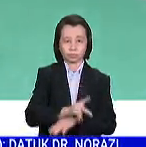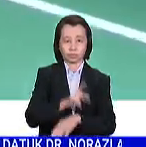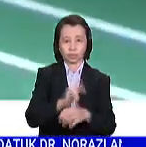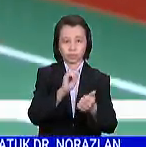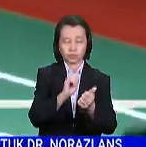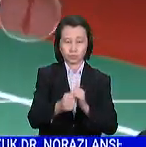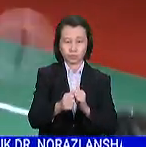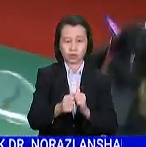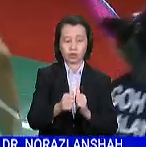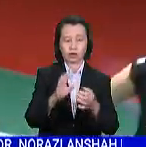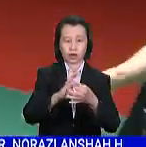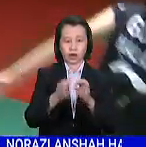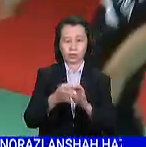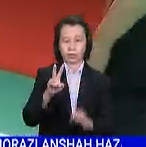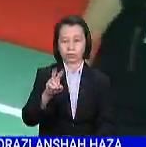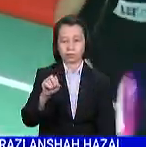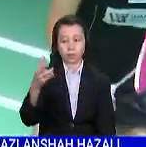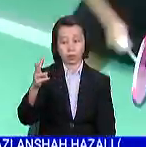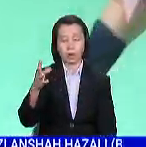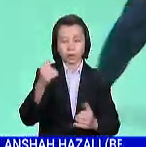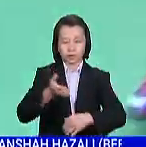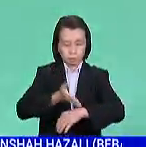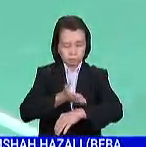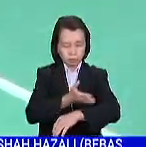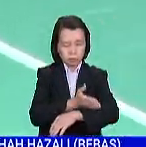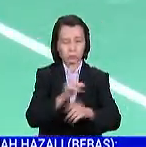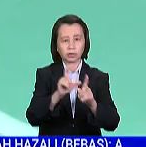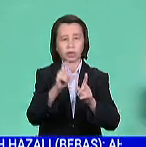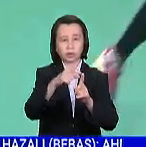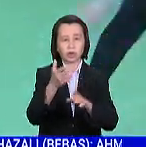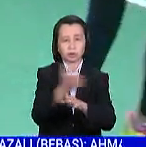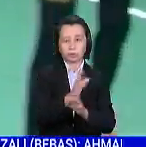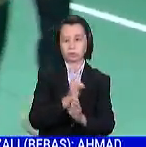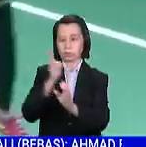Olimpik Rio de Janeiro 2016 itu mahu memperbaiki aspek taktikal